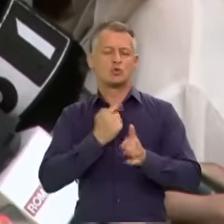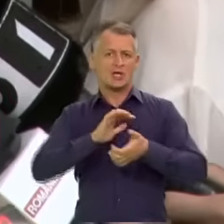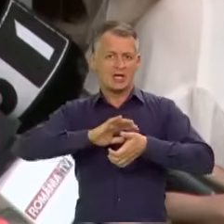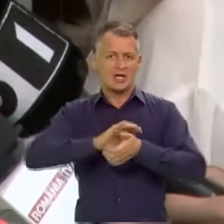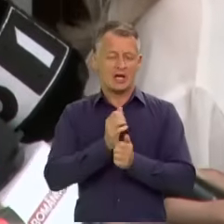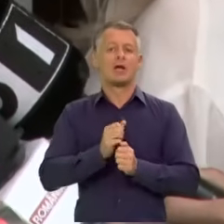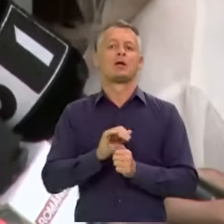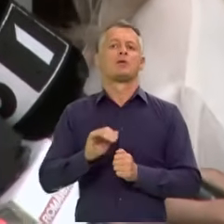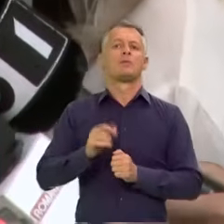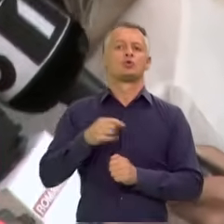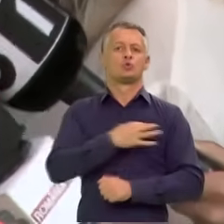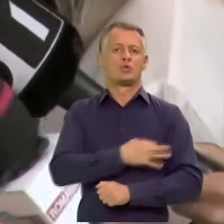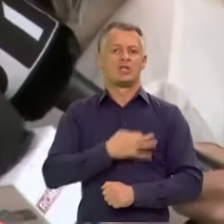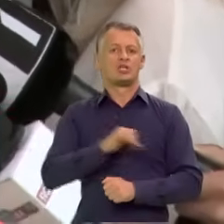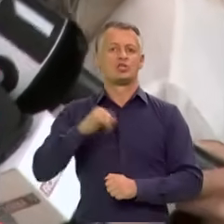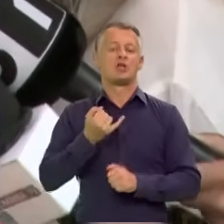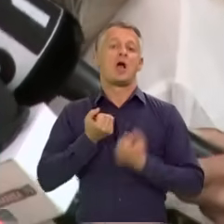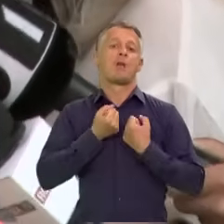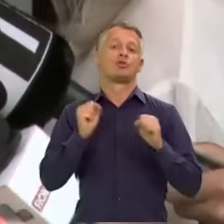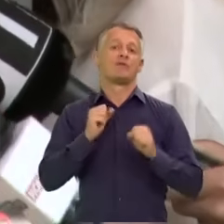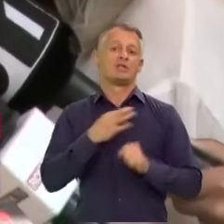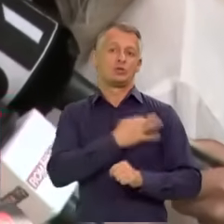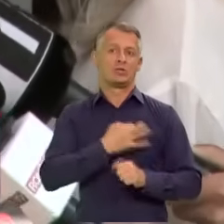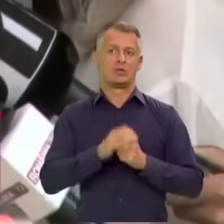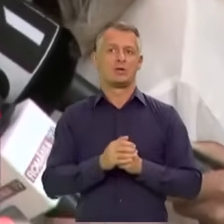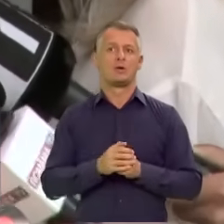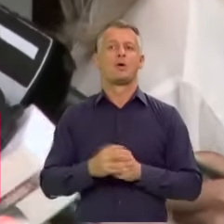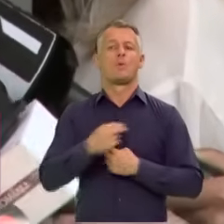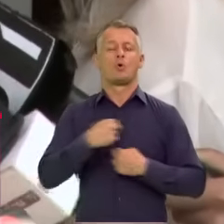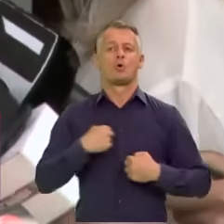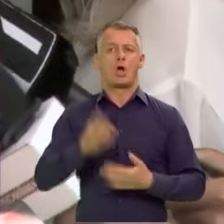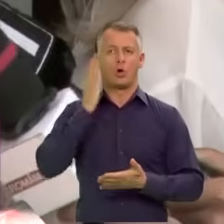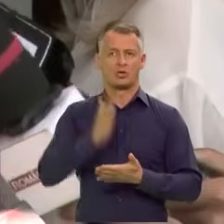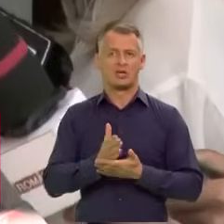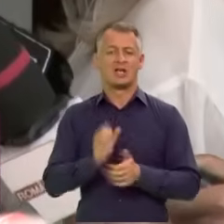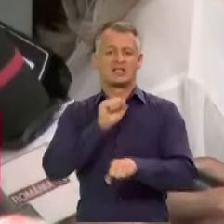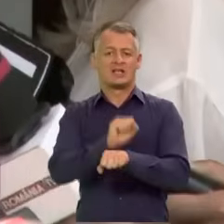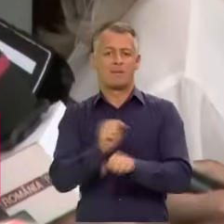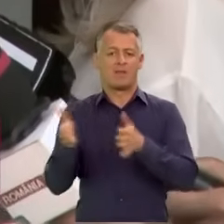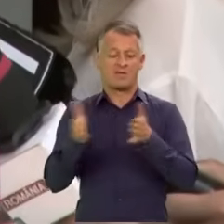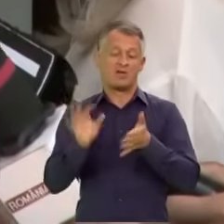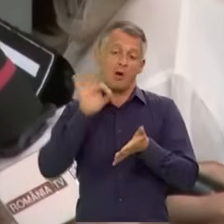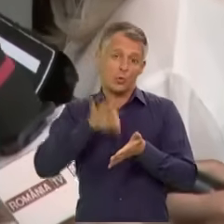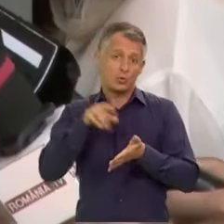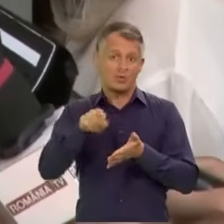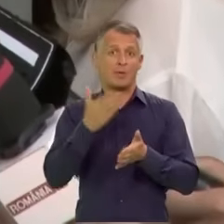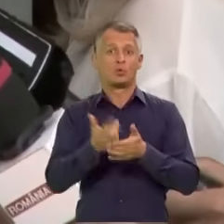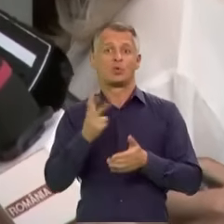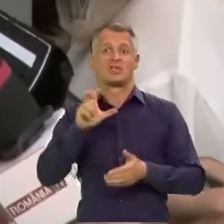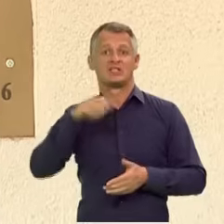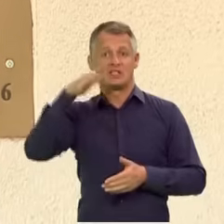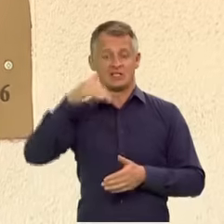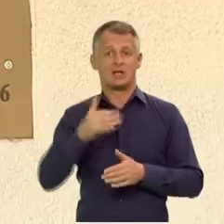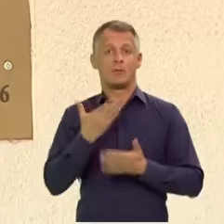Procurorii au hotărât să formuleze propunere de luare a măsurii arestării preventive pe o perioadă de 30 de zile față de